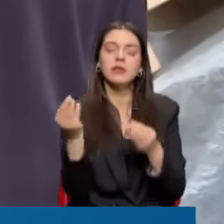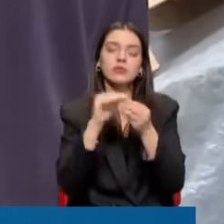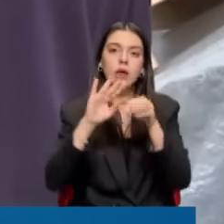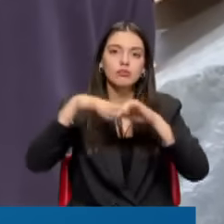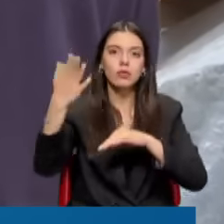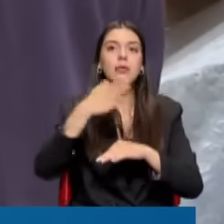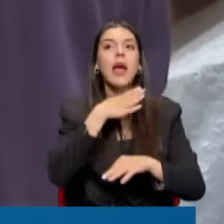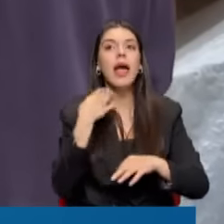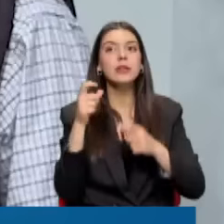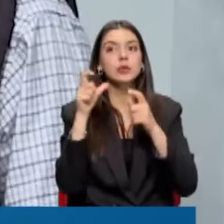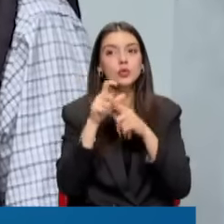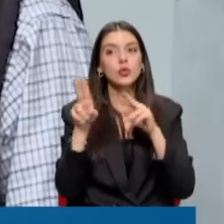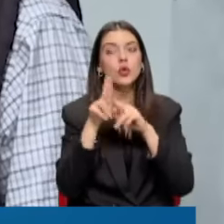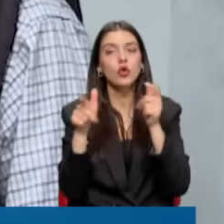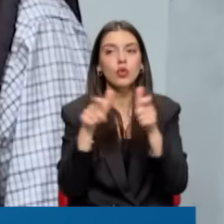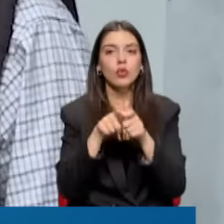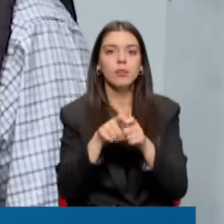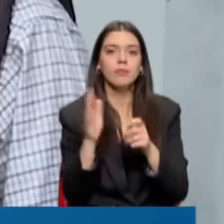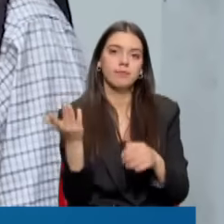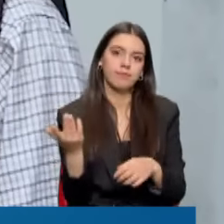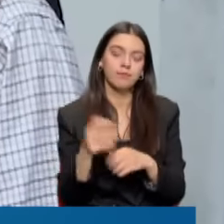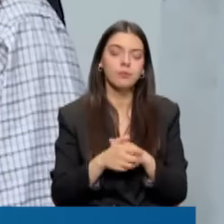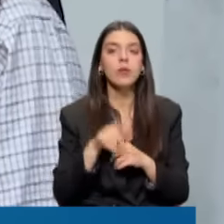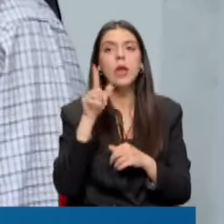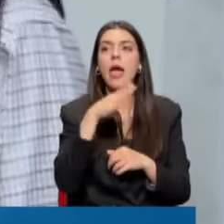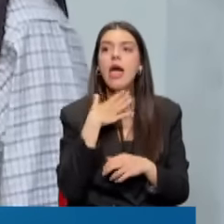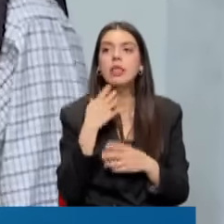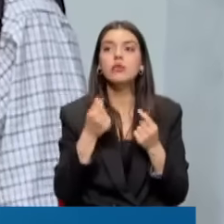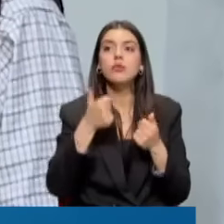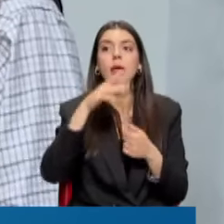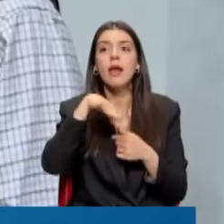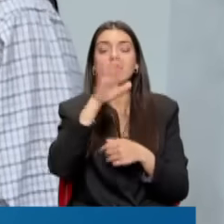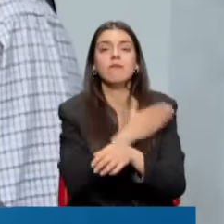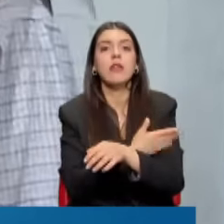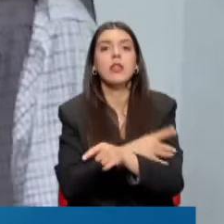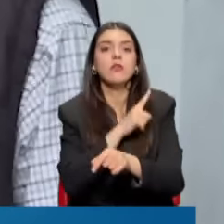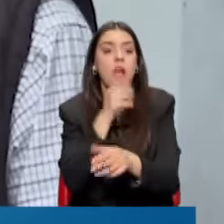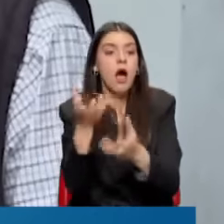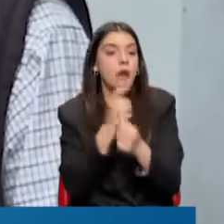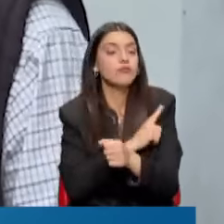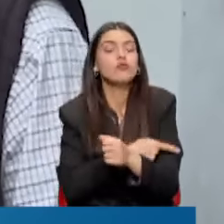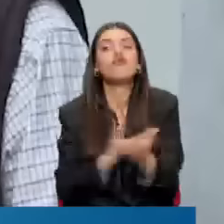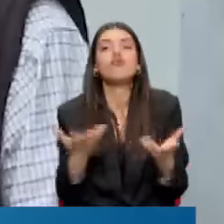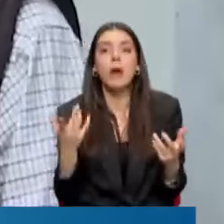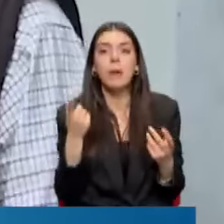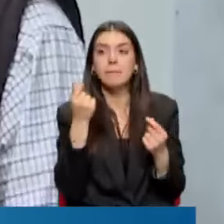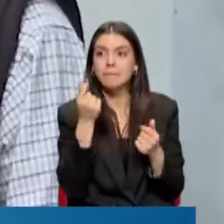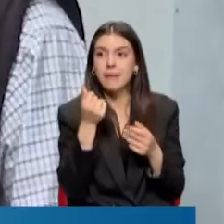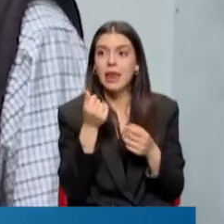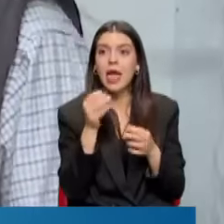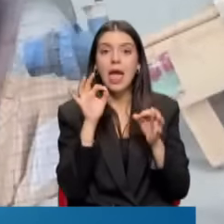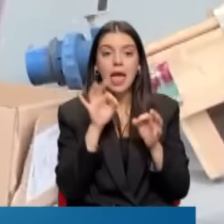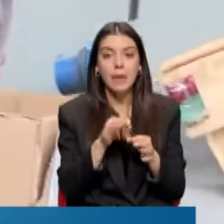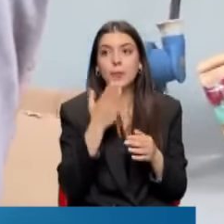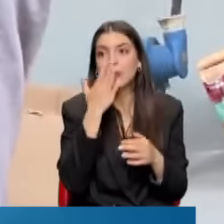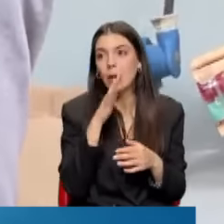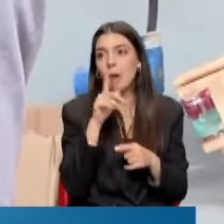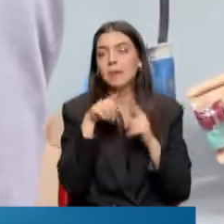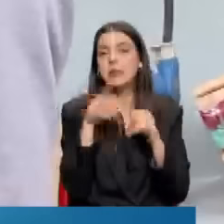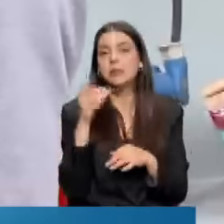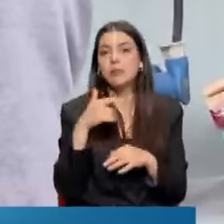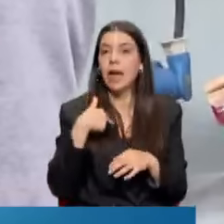Et ve süt kurumunun önü et de pahalı biliyorsun Çoğu da gelemiyor vatandaşın Alım gücü yok paramız oldukça geliyor sürekli gelemiyoruz Vallah